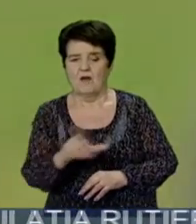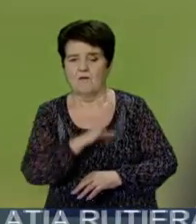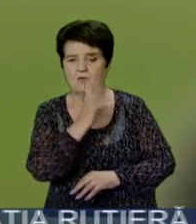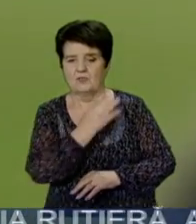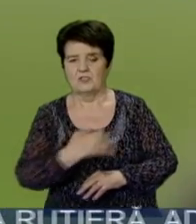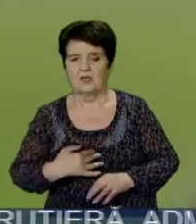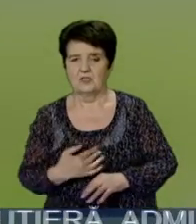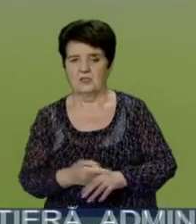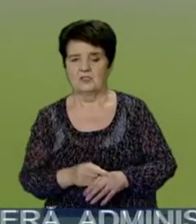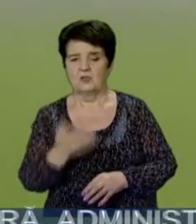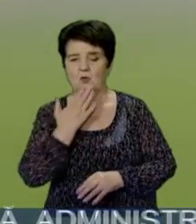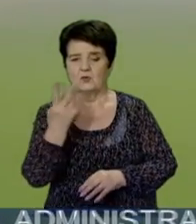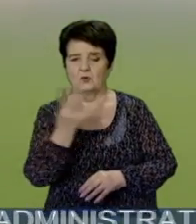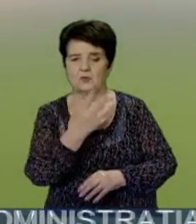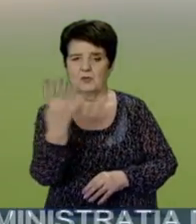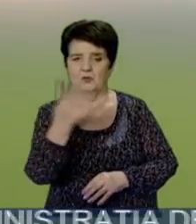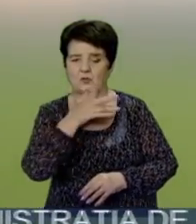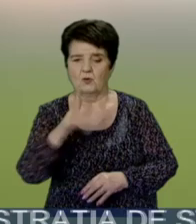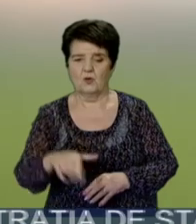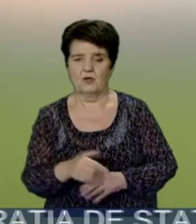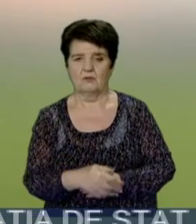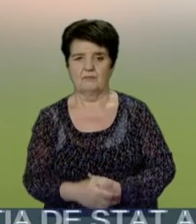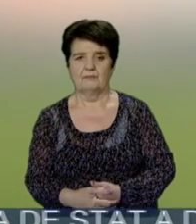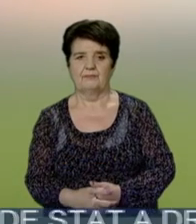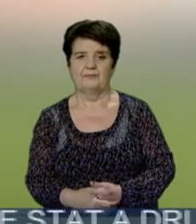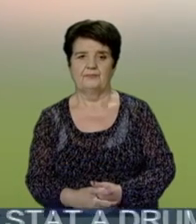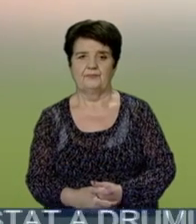în regiune în ultimele 24 de ore.